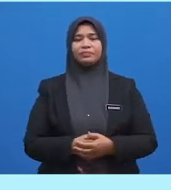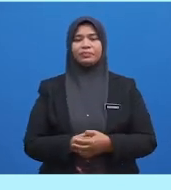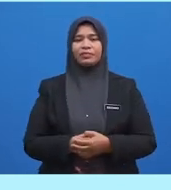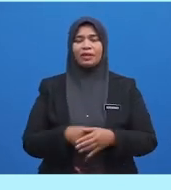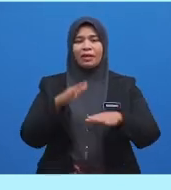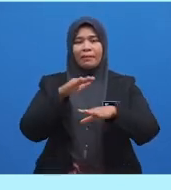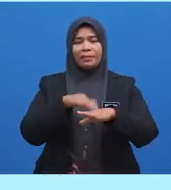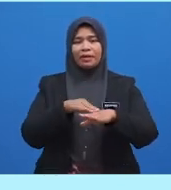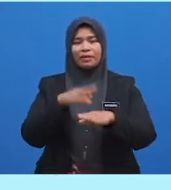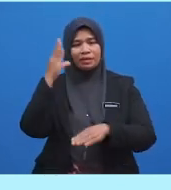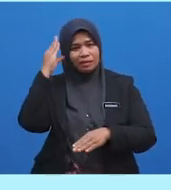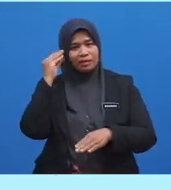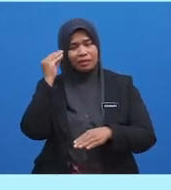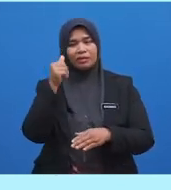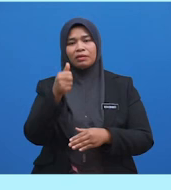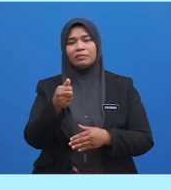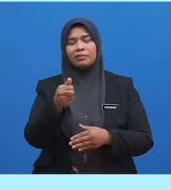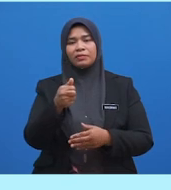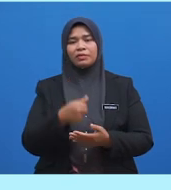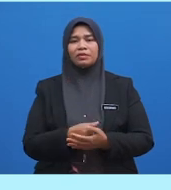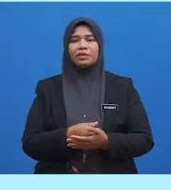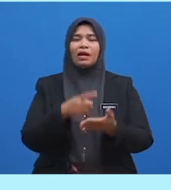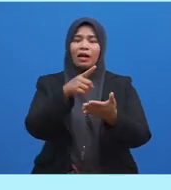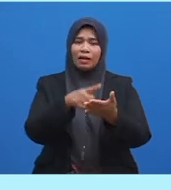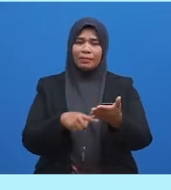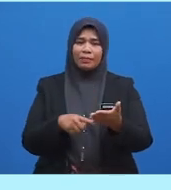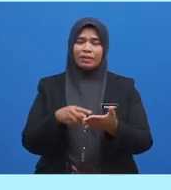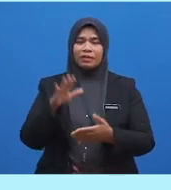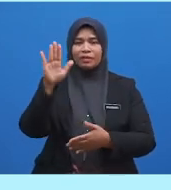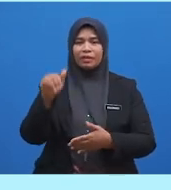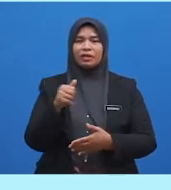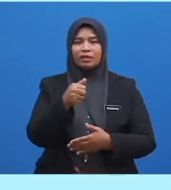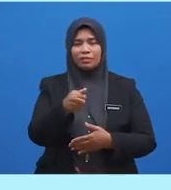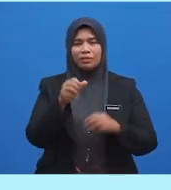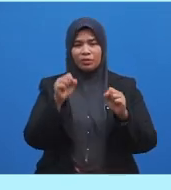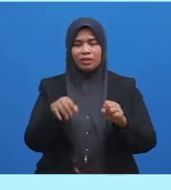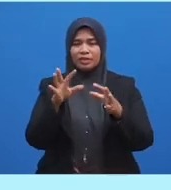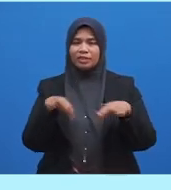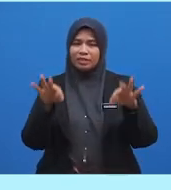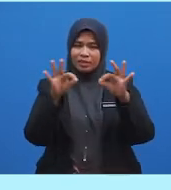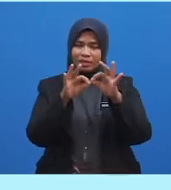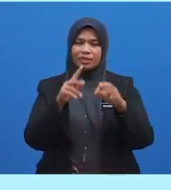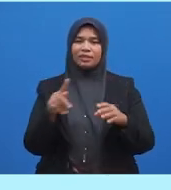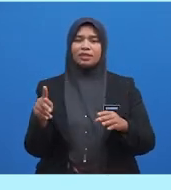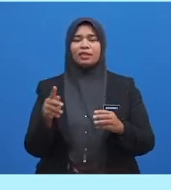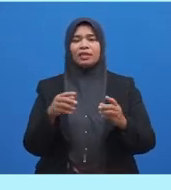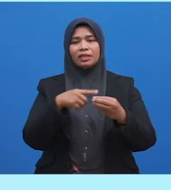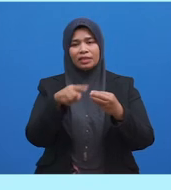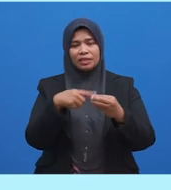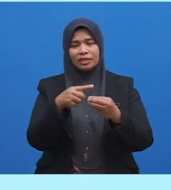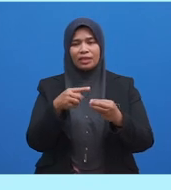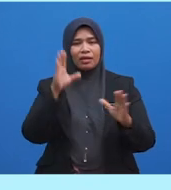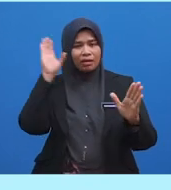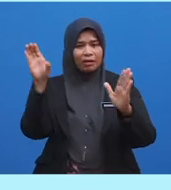Hai Spade pendapat kamu apa yang kamu boleh ceritakan tentang